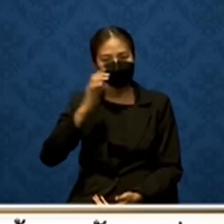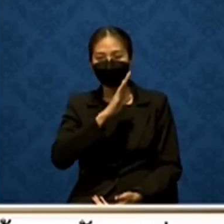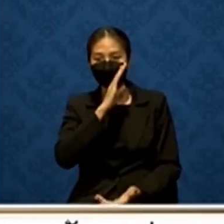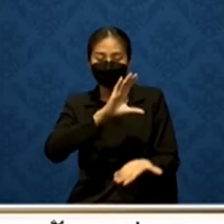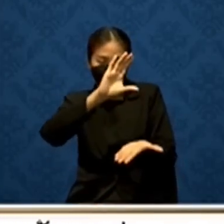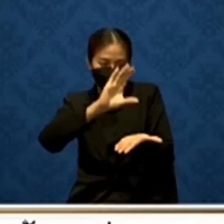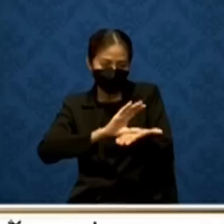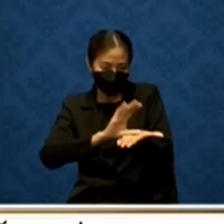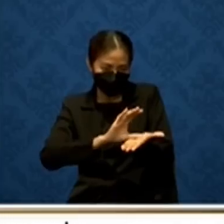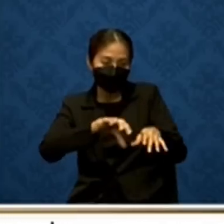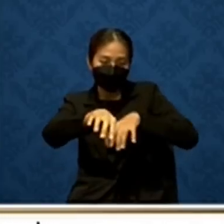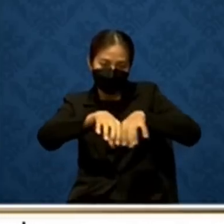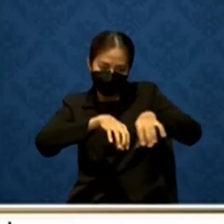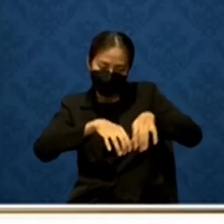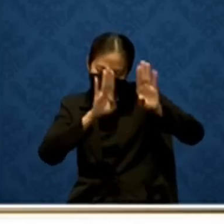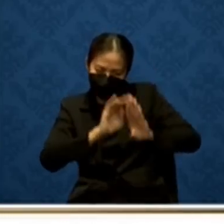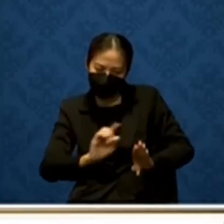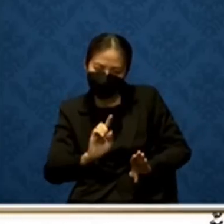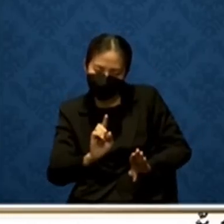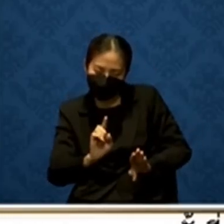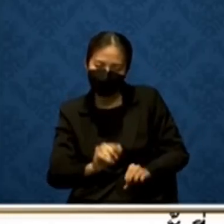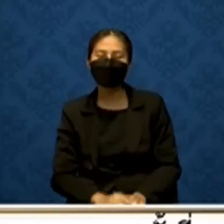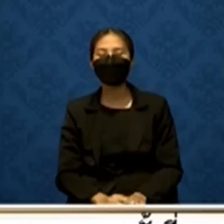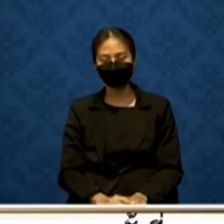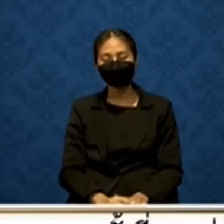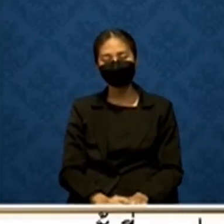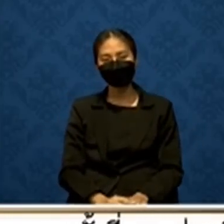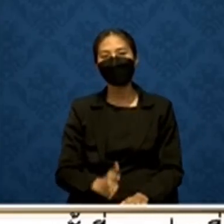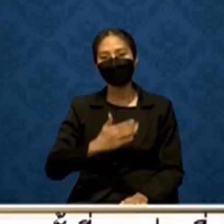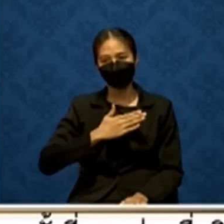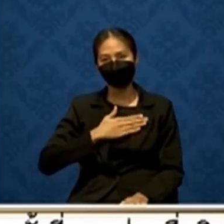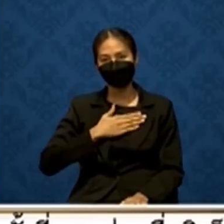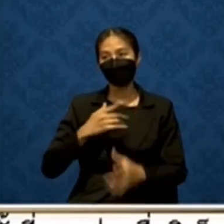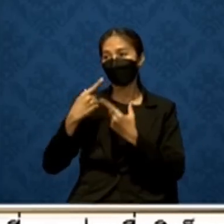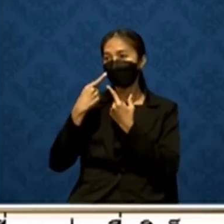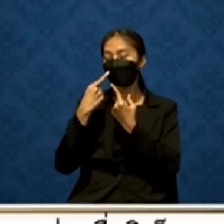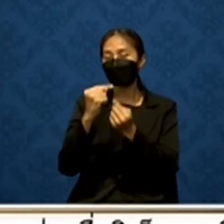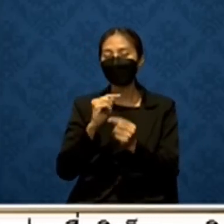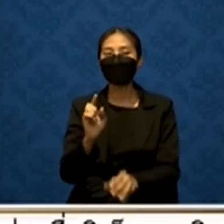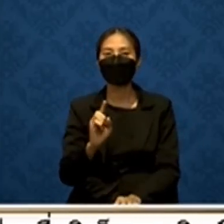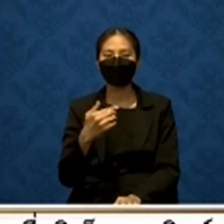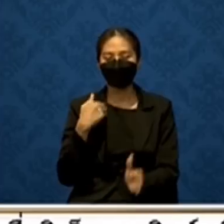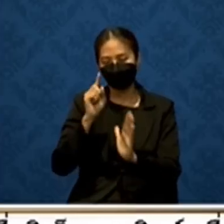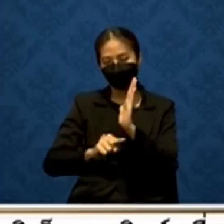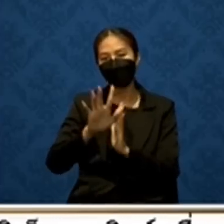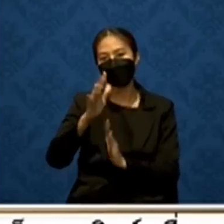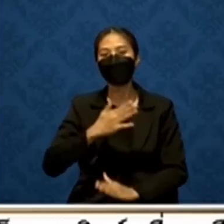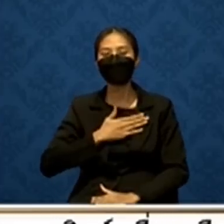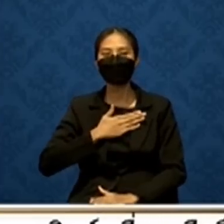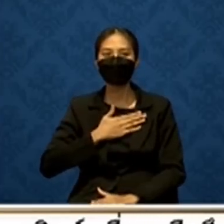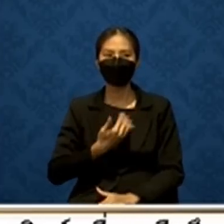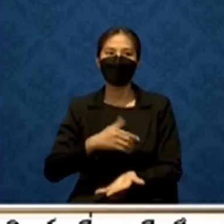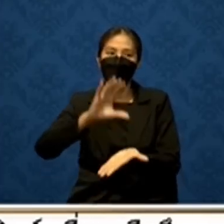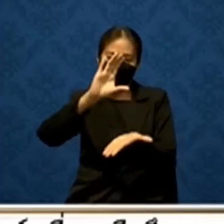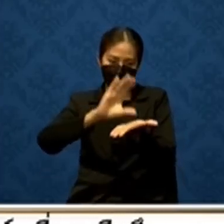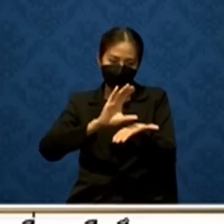มาณแห่งความหวัง และมความหวังหน้าตาคจะเปนอยางไรผมตอบท่ปวททั้งสทาย คือต้เป